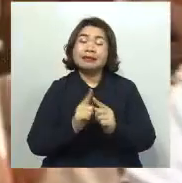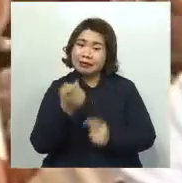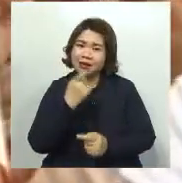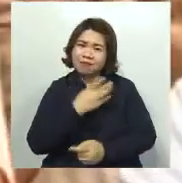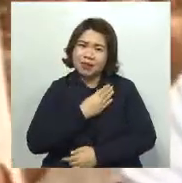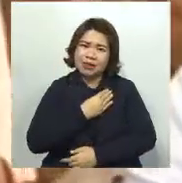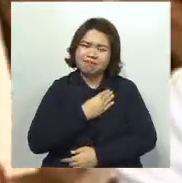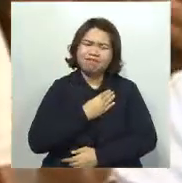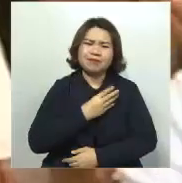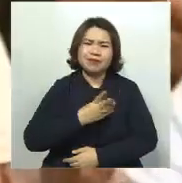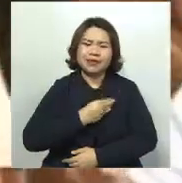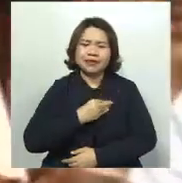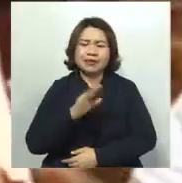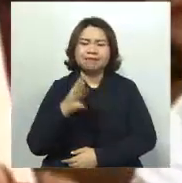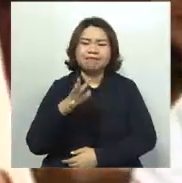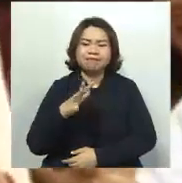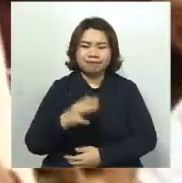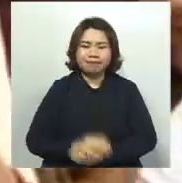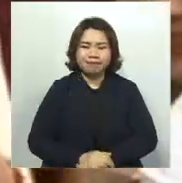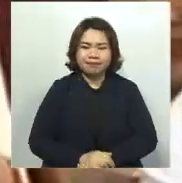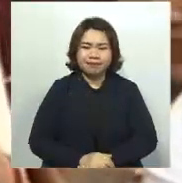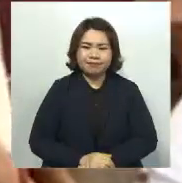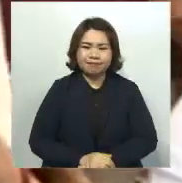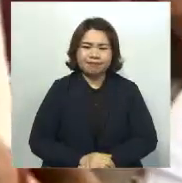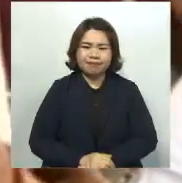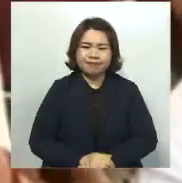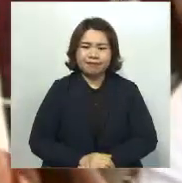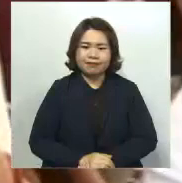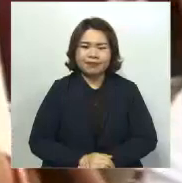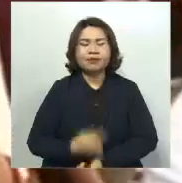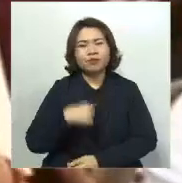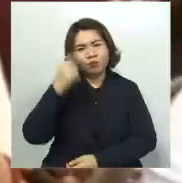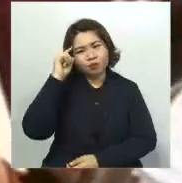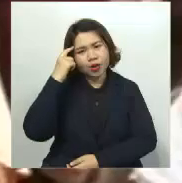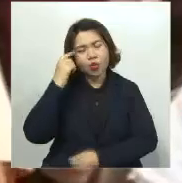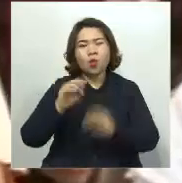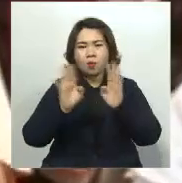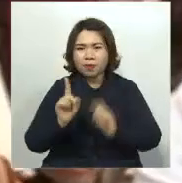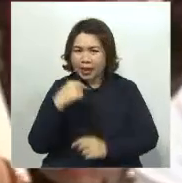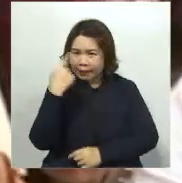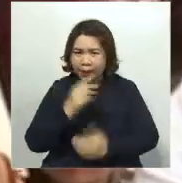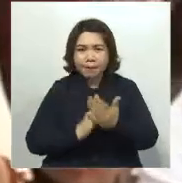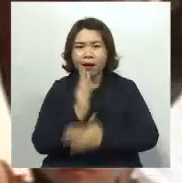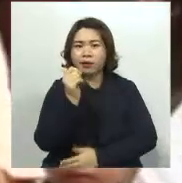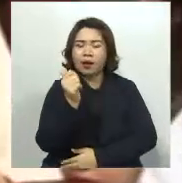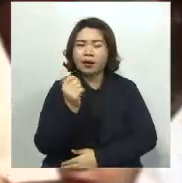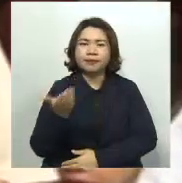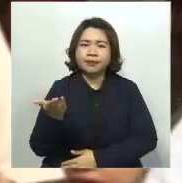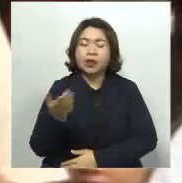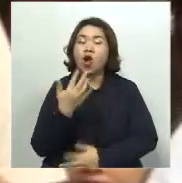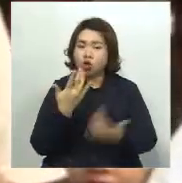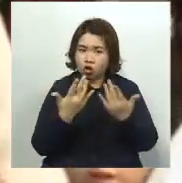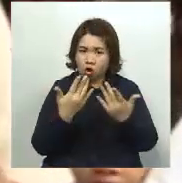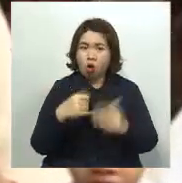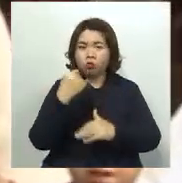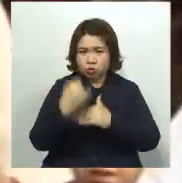ไหมผมว่ามันก็ไม่ได้มีอะไรน่าตื่นเต้นมามากเท่าไหร่นะฮะก็ไม่รู้ว่าจะเป็นยังไงก็ต้องรอดูหลังจากที่การเลือกตั้งเนี่ย